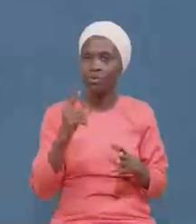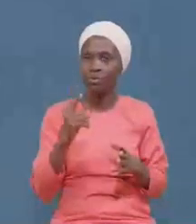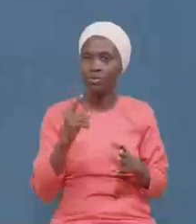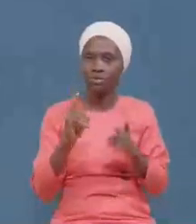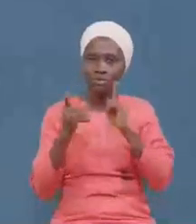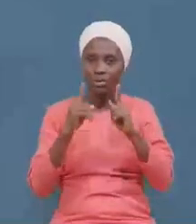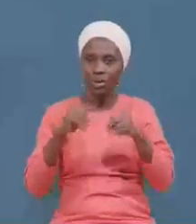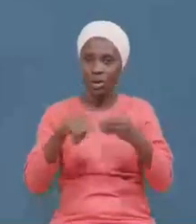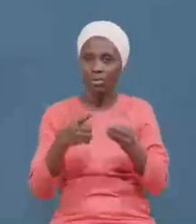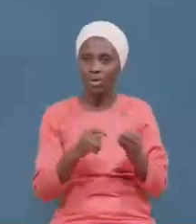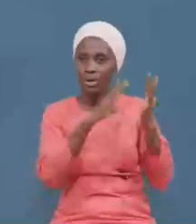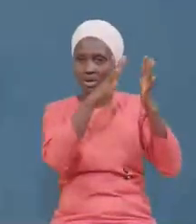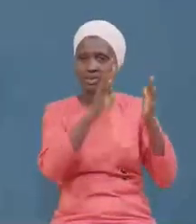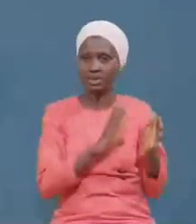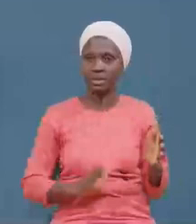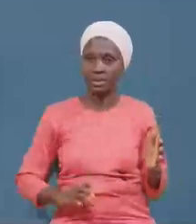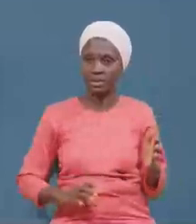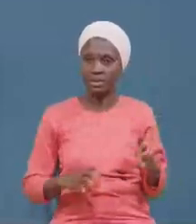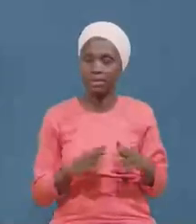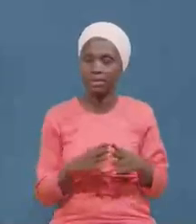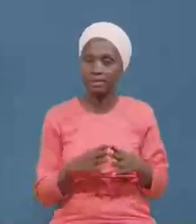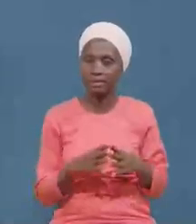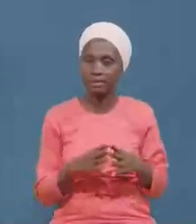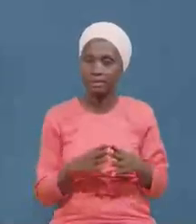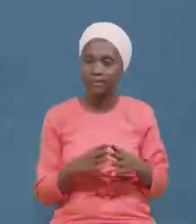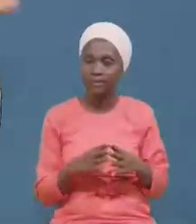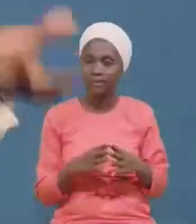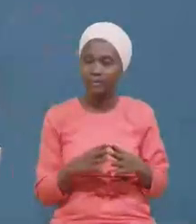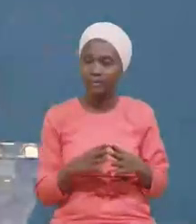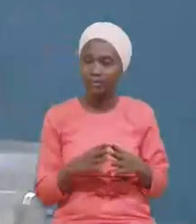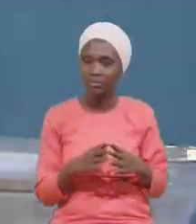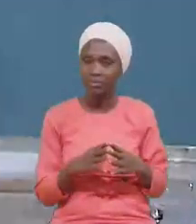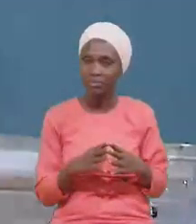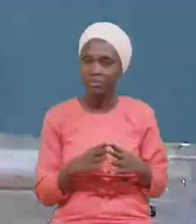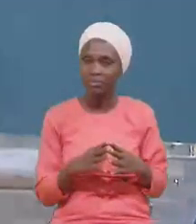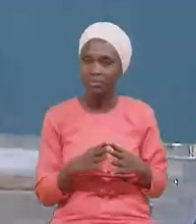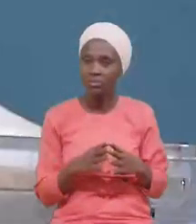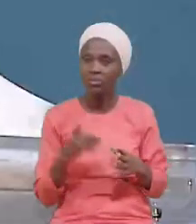numéro 1, nous avons parlé du Christ attendu, le Messie.